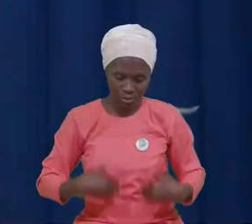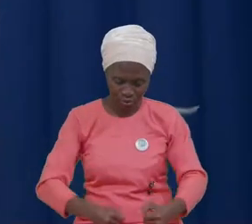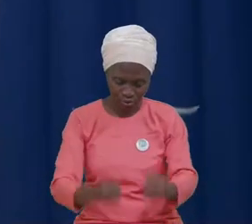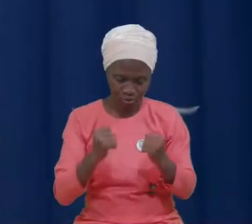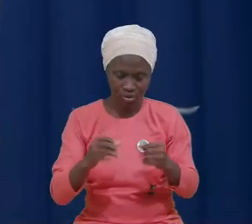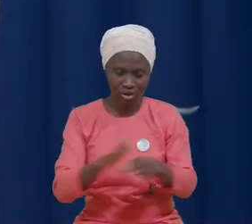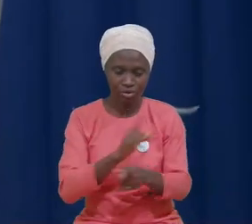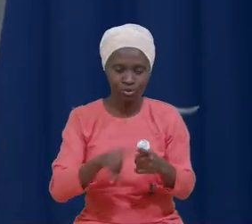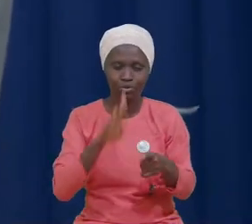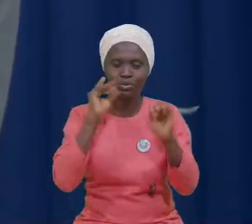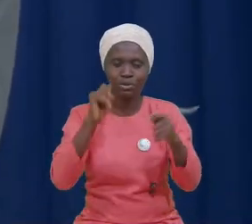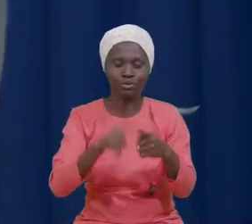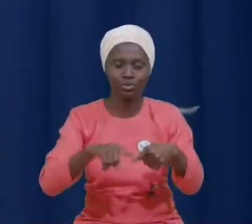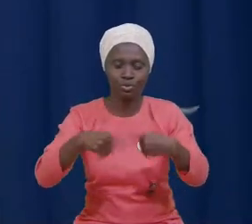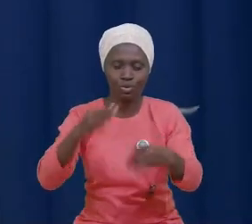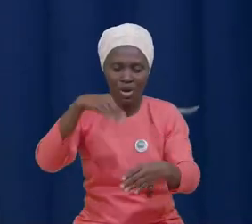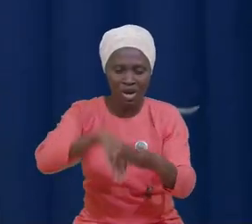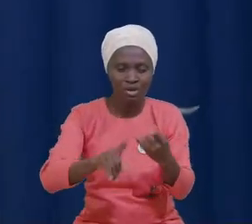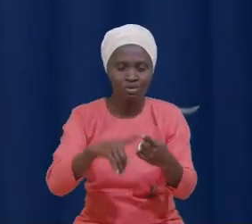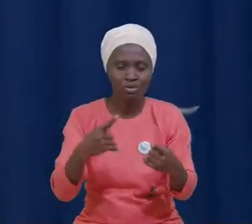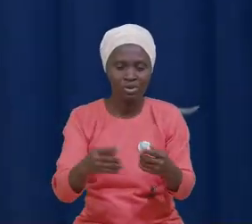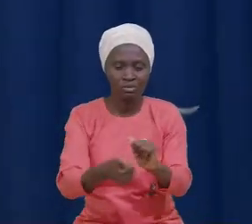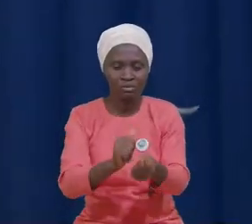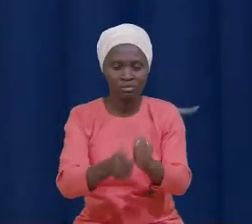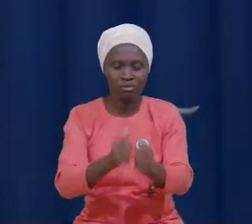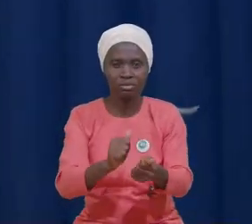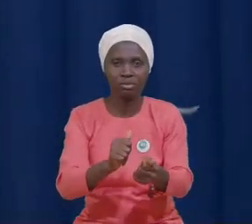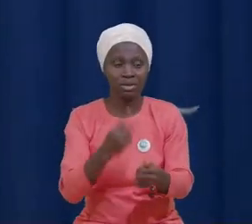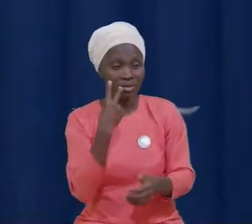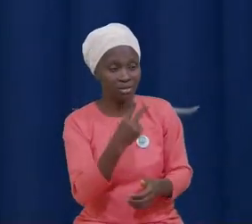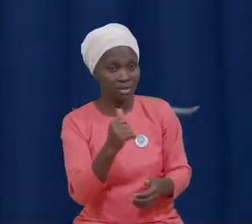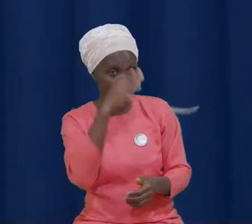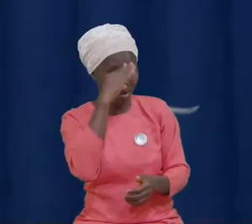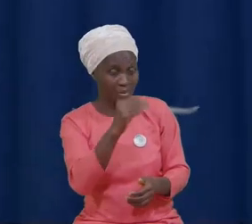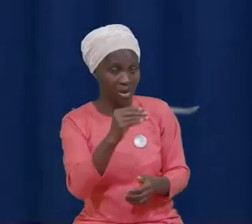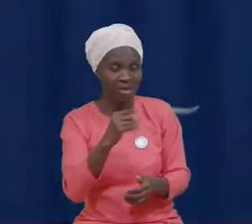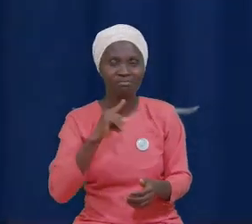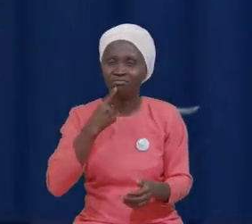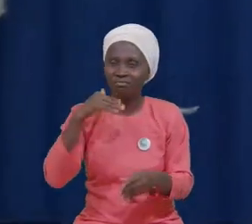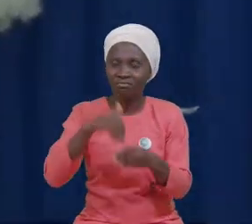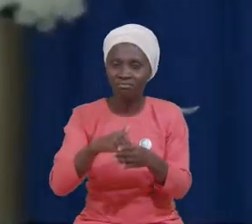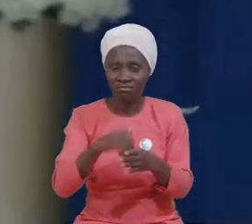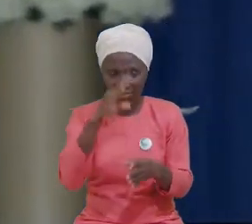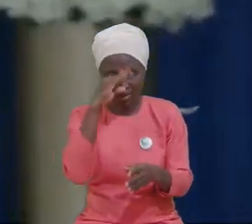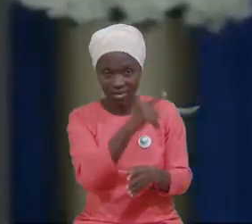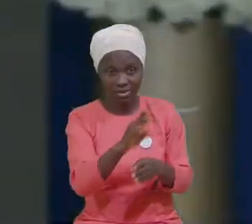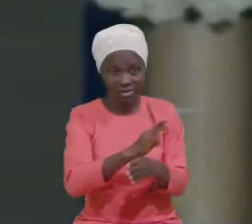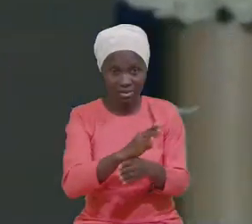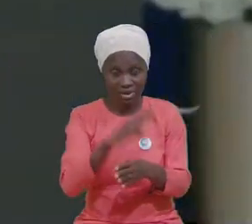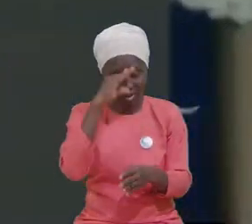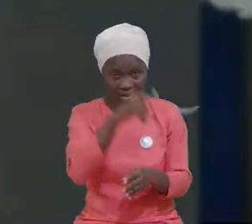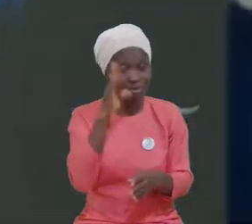corps fortes pour courir. Si tu vois un homme habile dans son ouvrage, il se